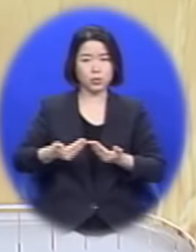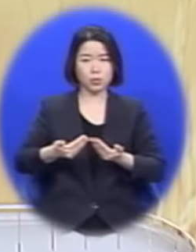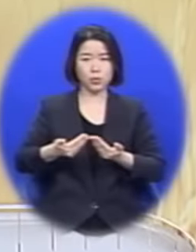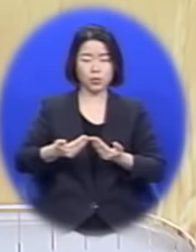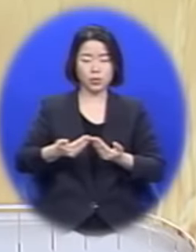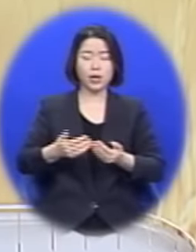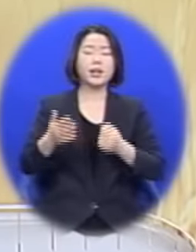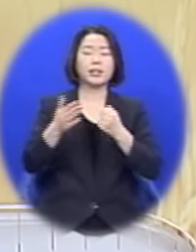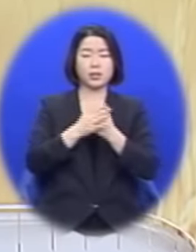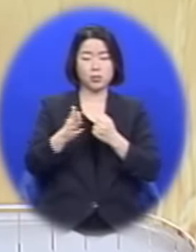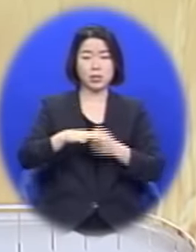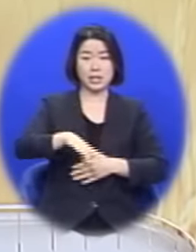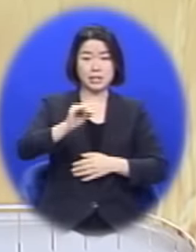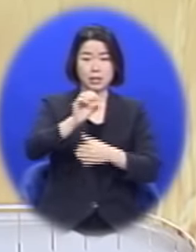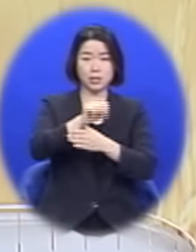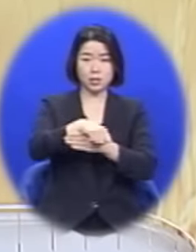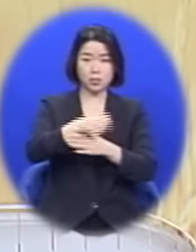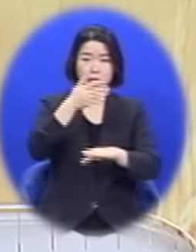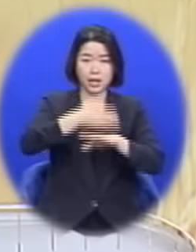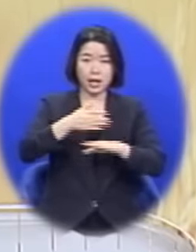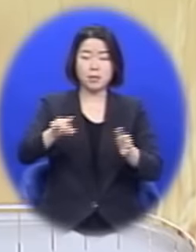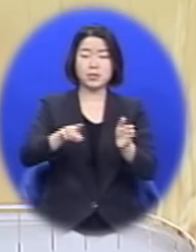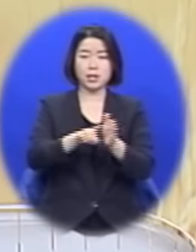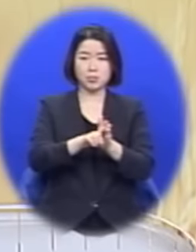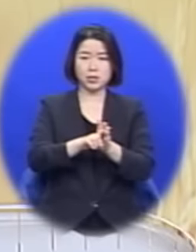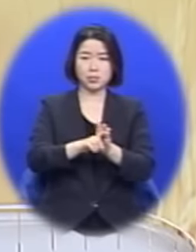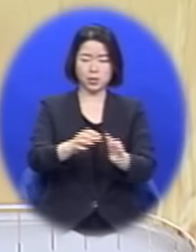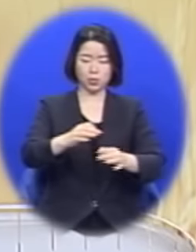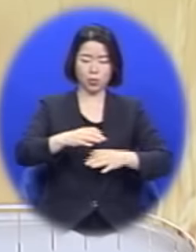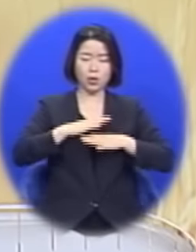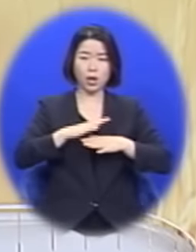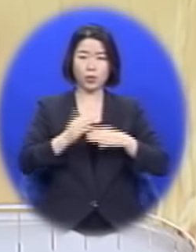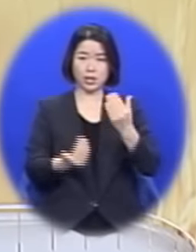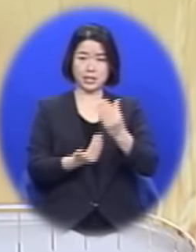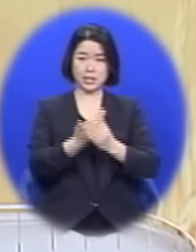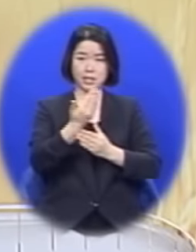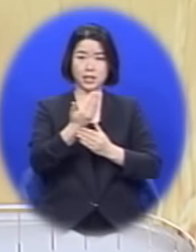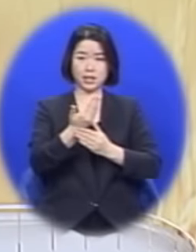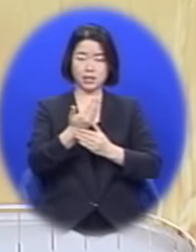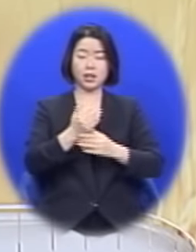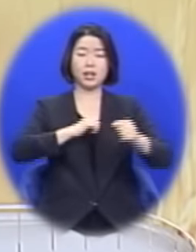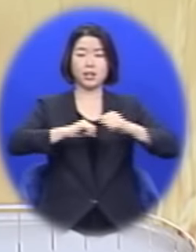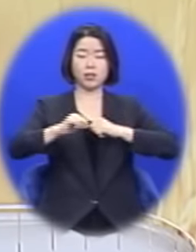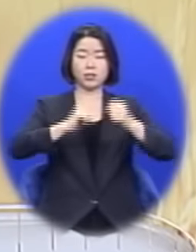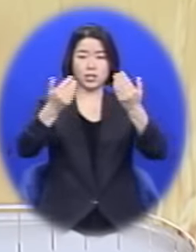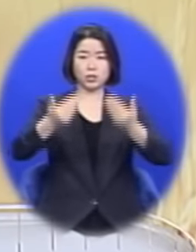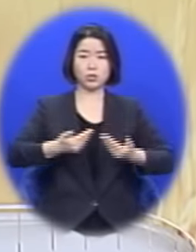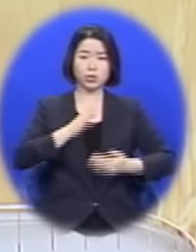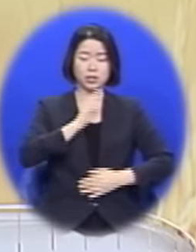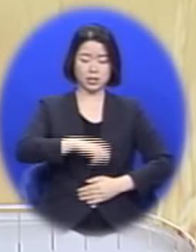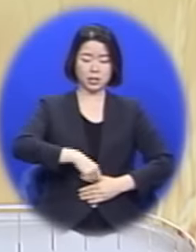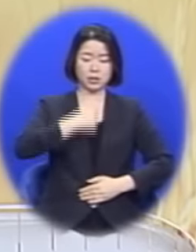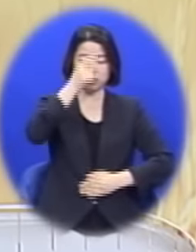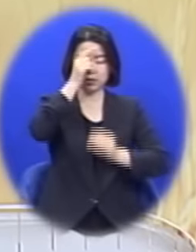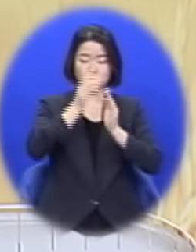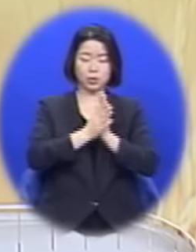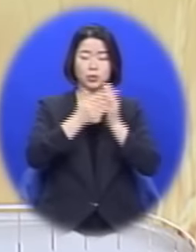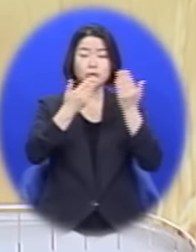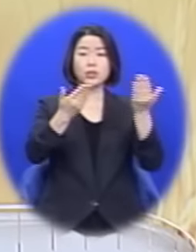열매 감사의 믿음이 여러분 안에 놀라우게 일어나게 주님이 역사해 주시기를 진심으로 기도하는